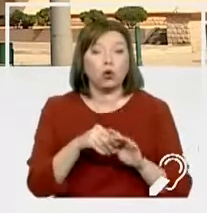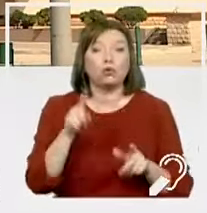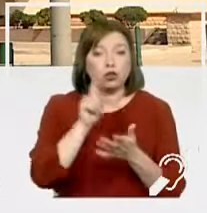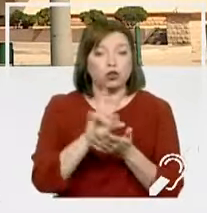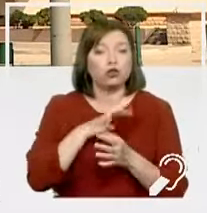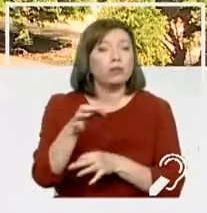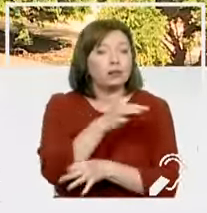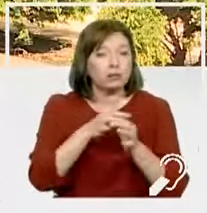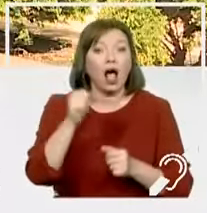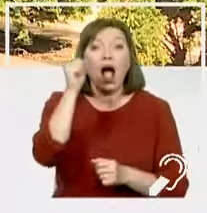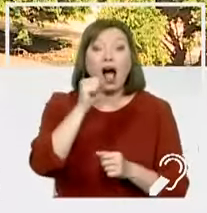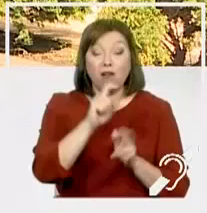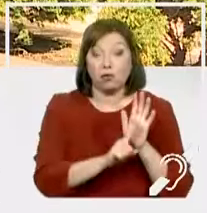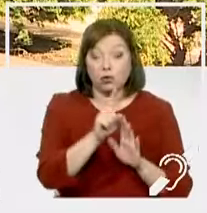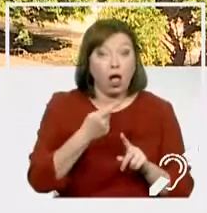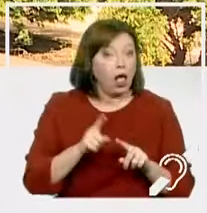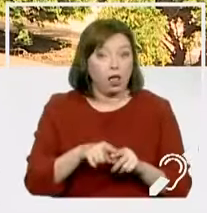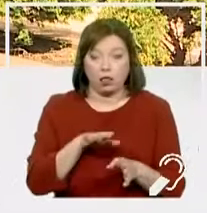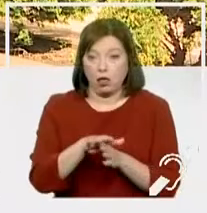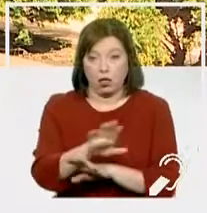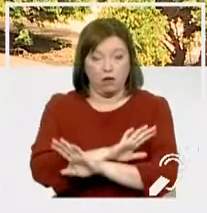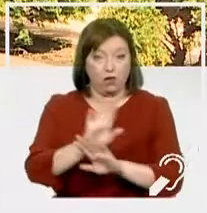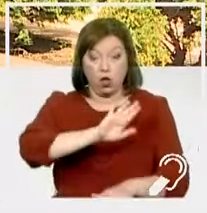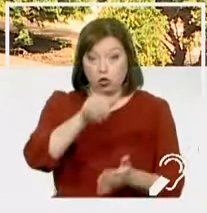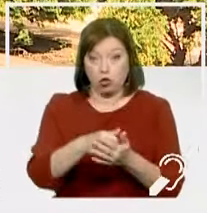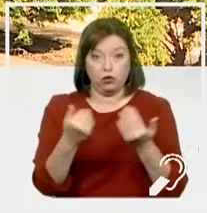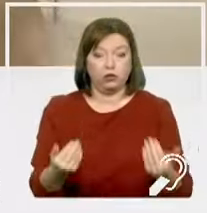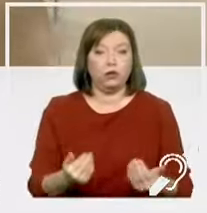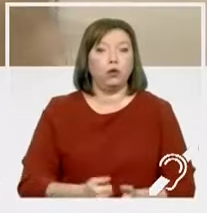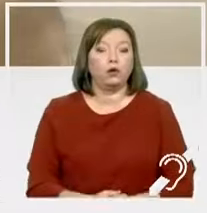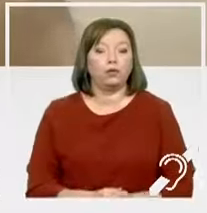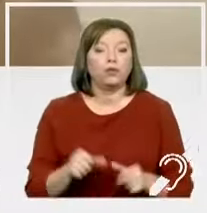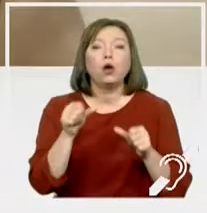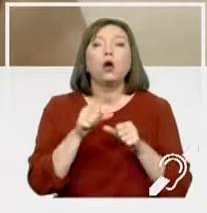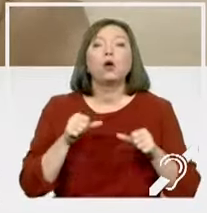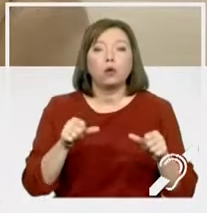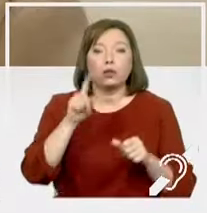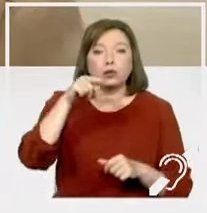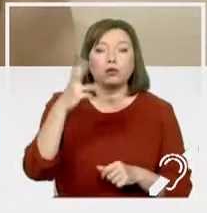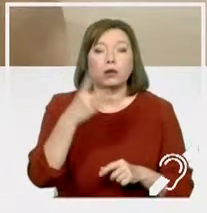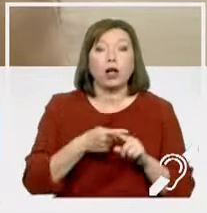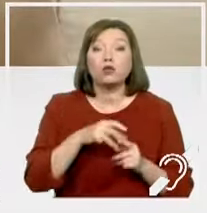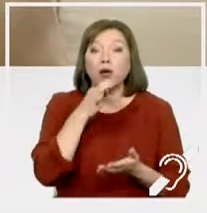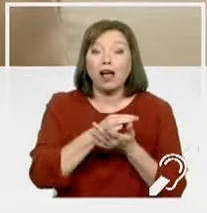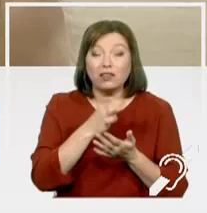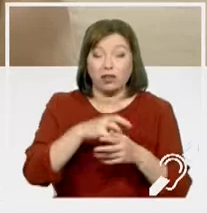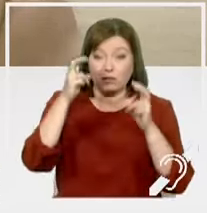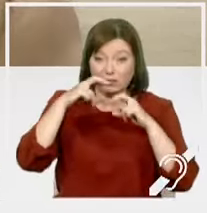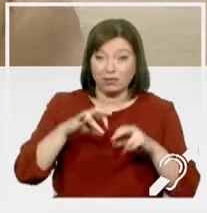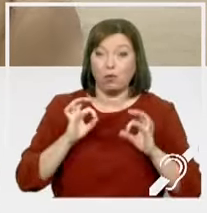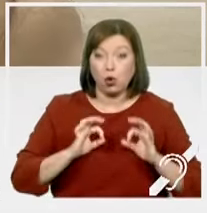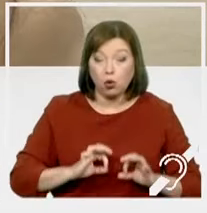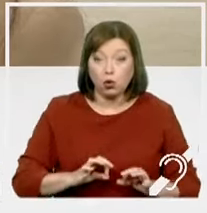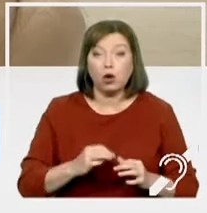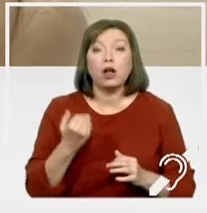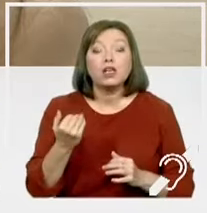public la începutul lunii august, lucru care nu s-a întâmplat nici în prezent. Comisia numărul 3, care este responsabilă de evaluarea procurorilor, acum